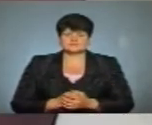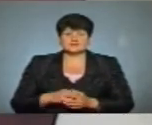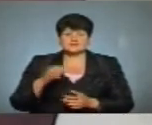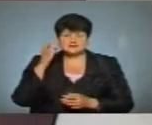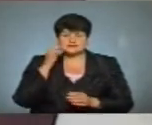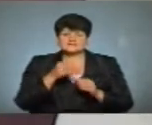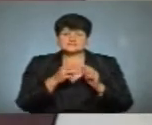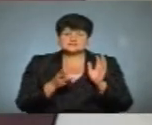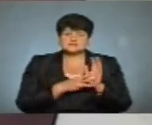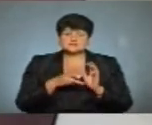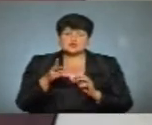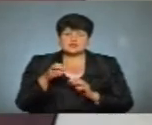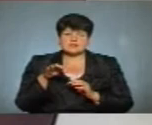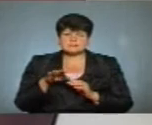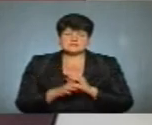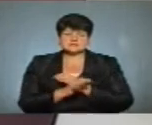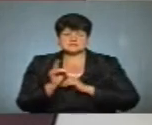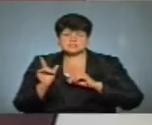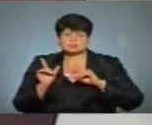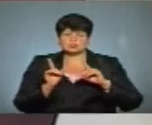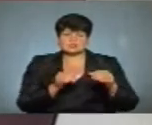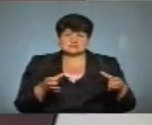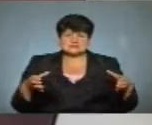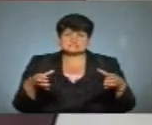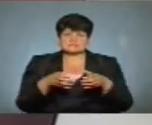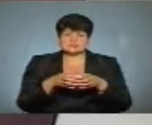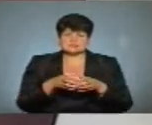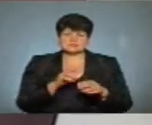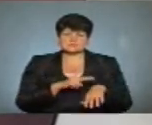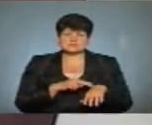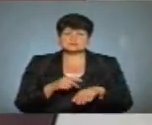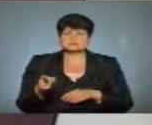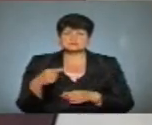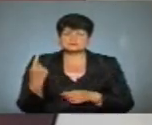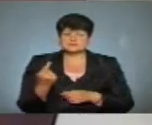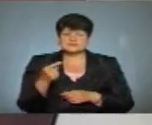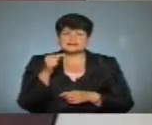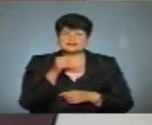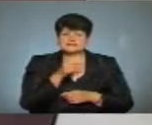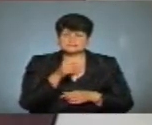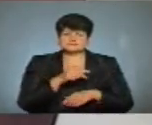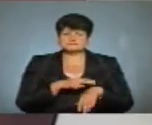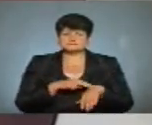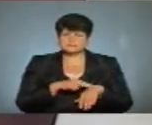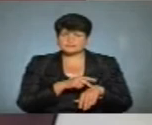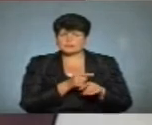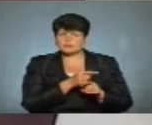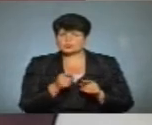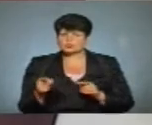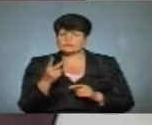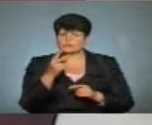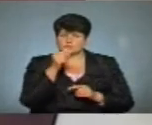Нагадаю, 18 липня на схід поїхав зведений загін поліцейських Тернопільщини. Там правоохоронці впродовж